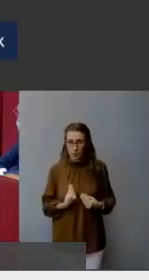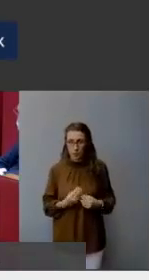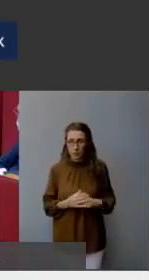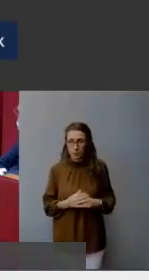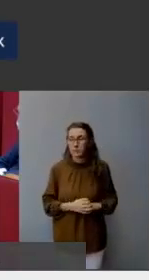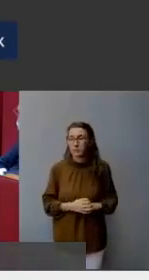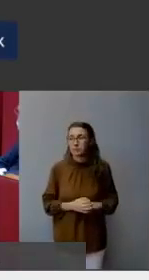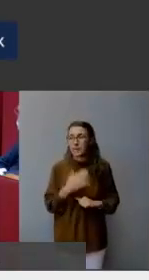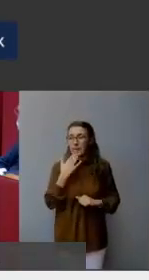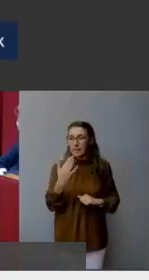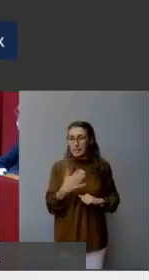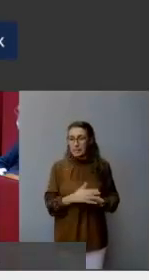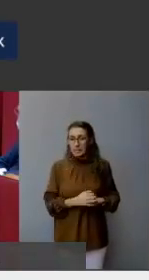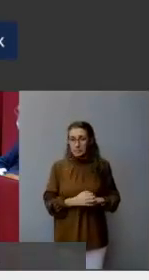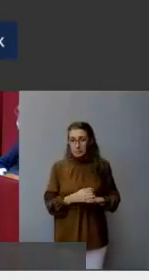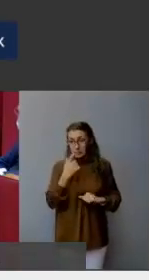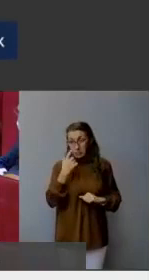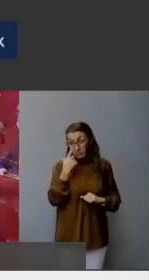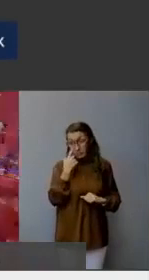grazie